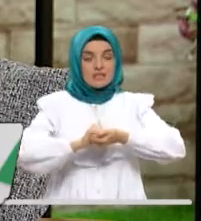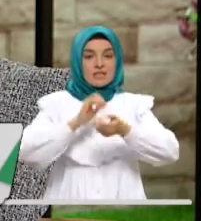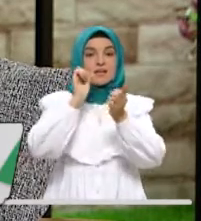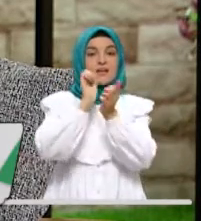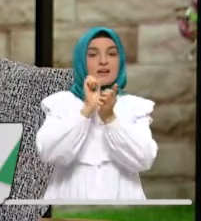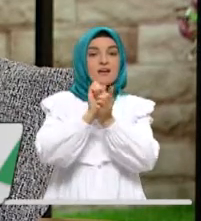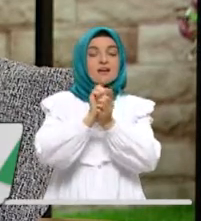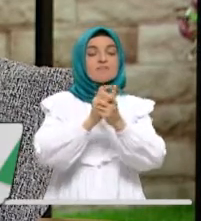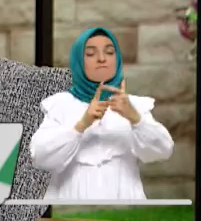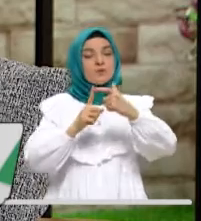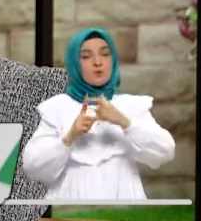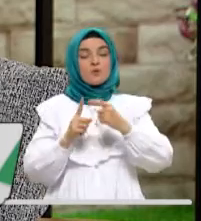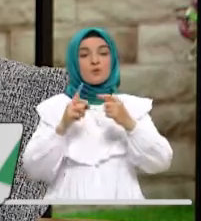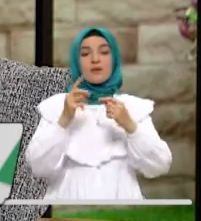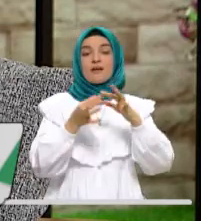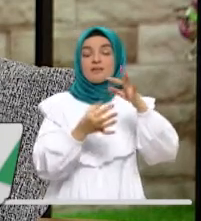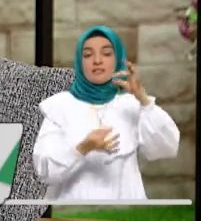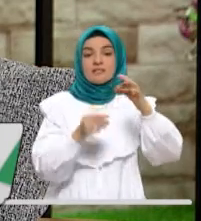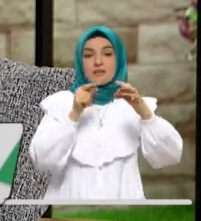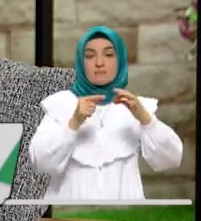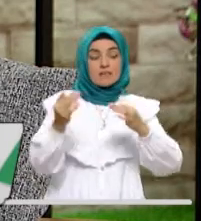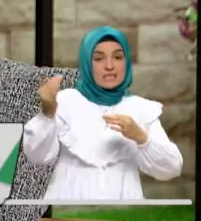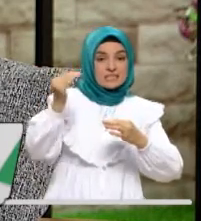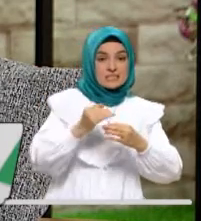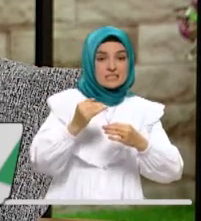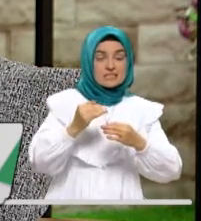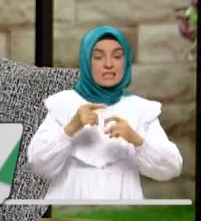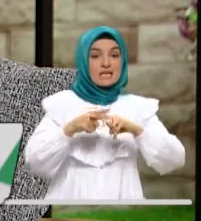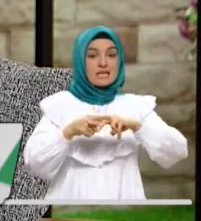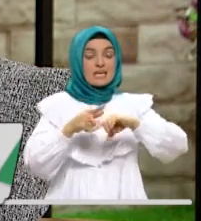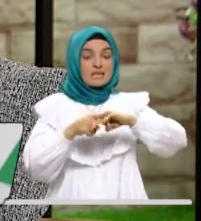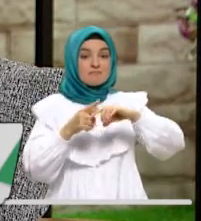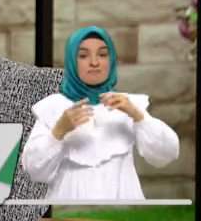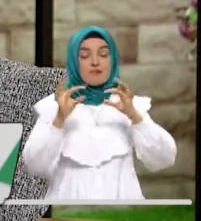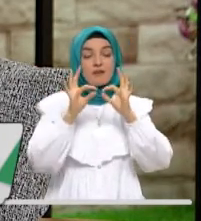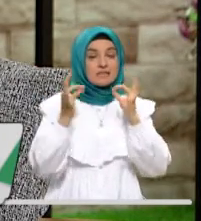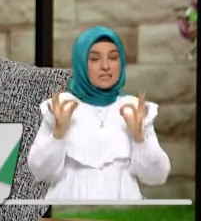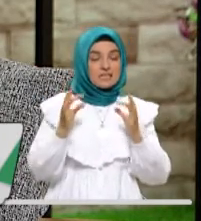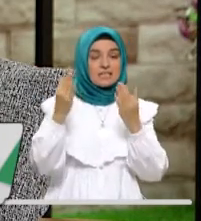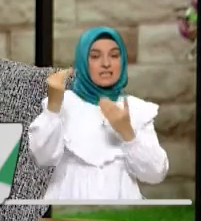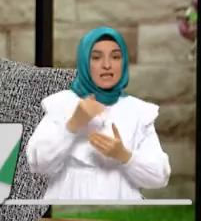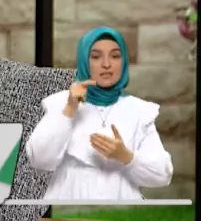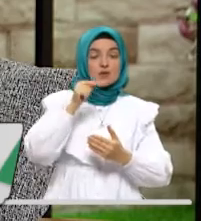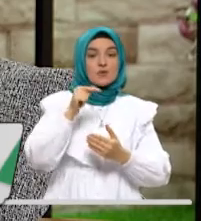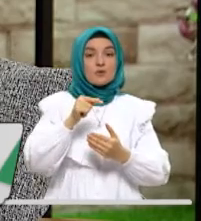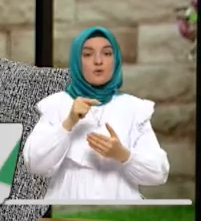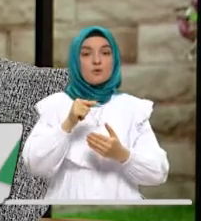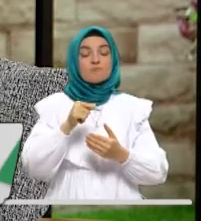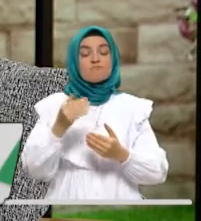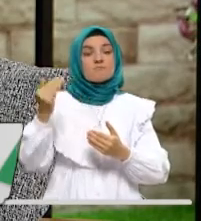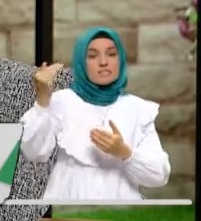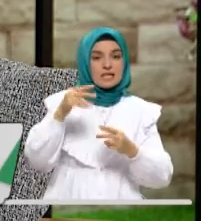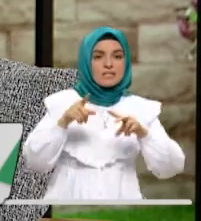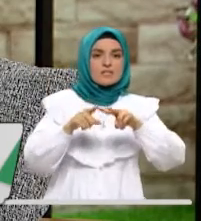kişiydi. Bu öğreti üzerine geldi. Haymana geldi, gelini Halime Hatun. Ondan sonra Nülüfer Hatun var ki Tekfur kızıydı.